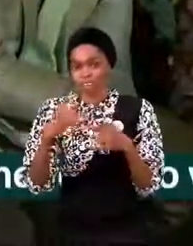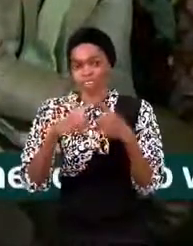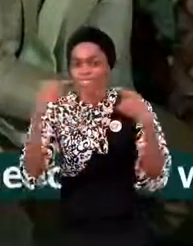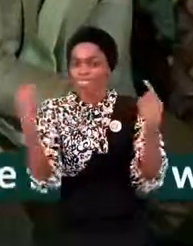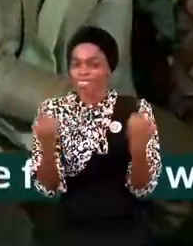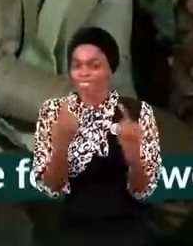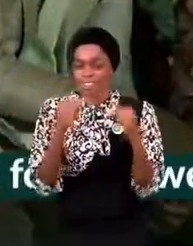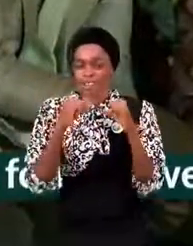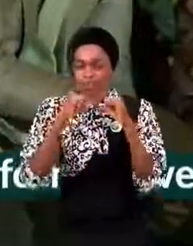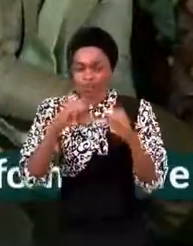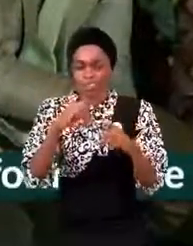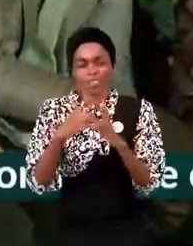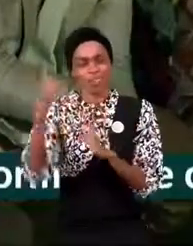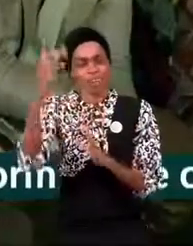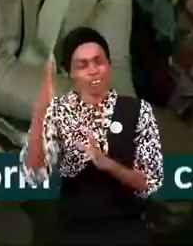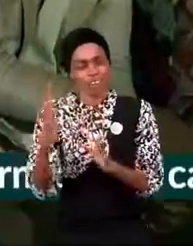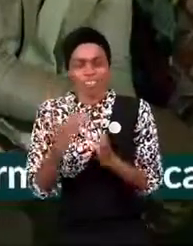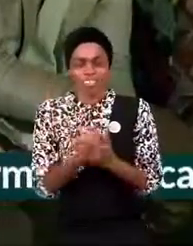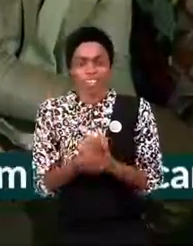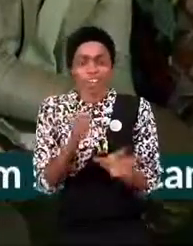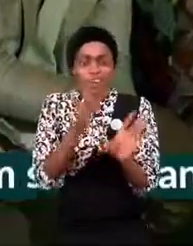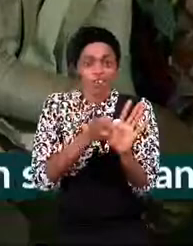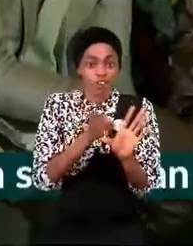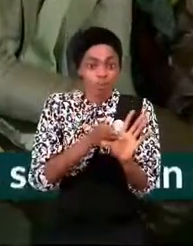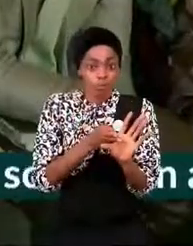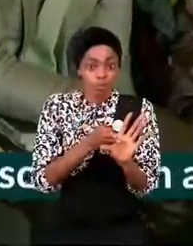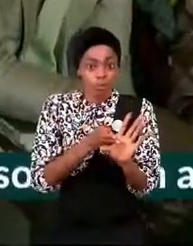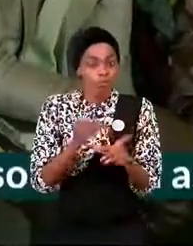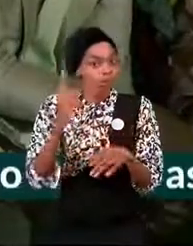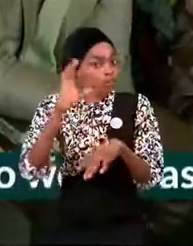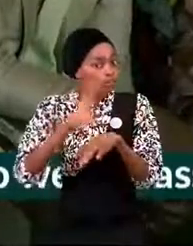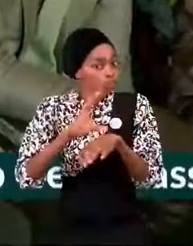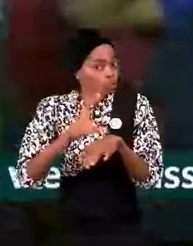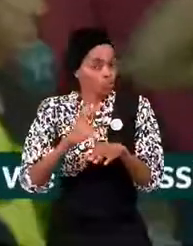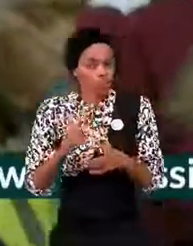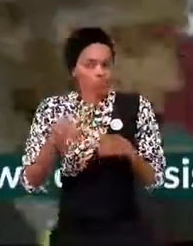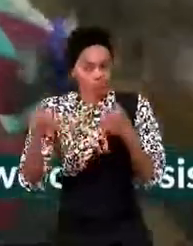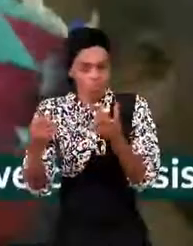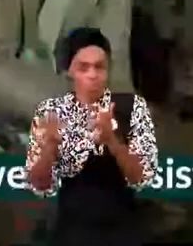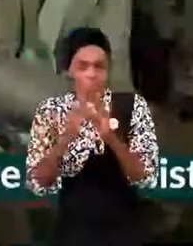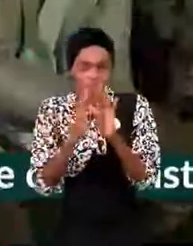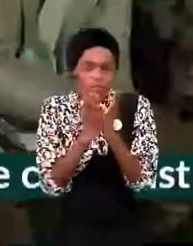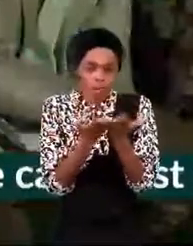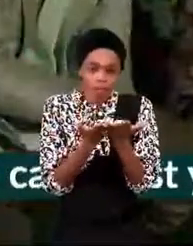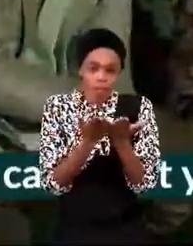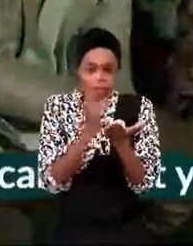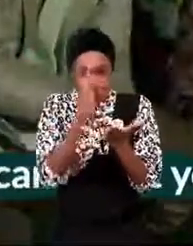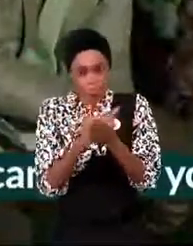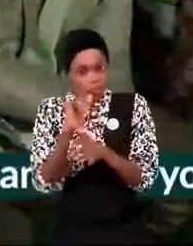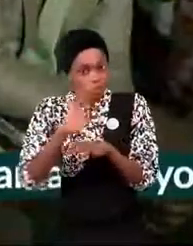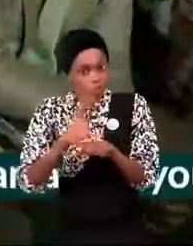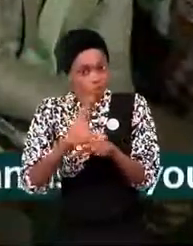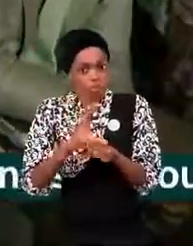Parce que depuis 4 jours, vous voyez des miracles augmentent chaque jour. Et ce soir, il y